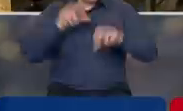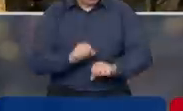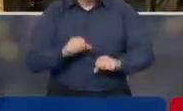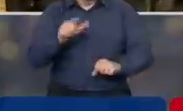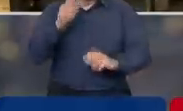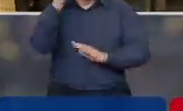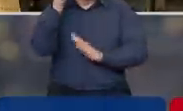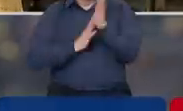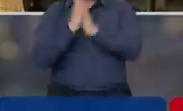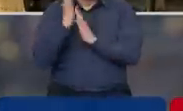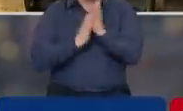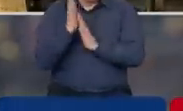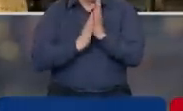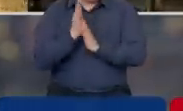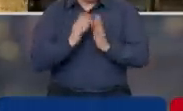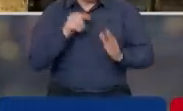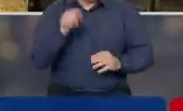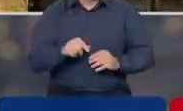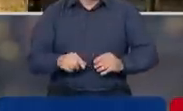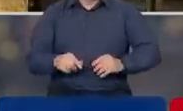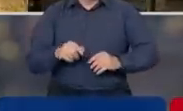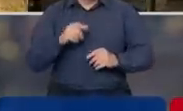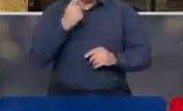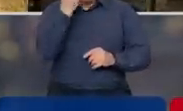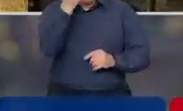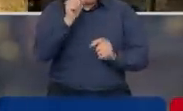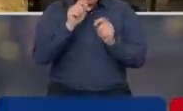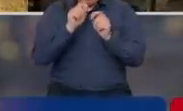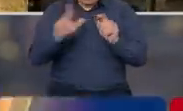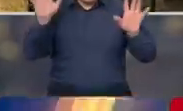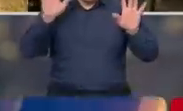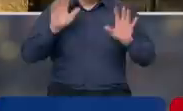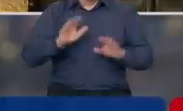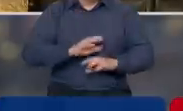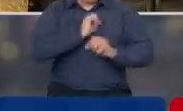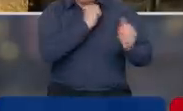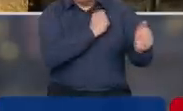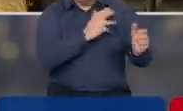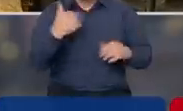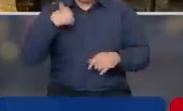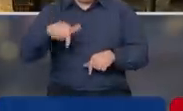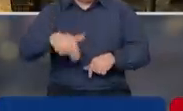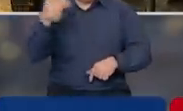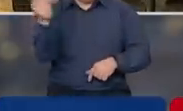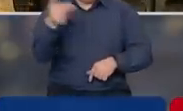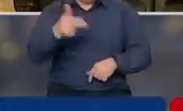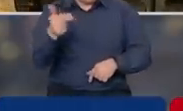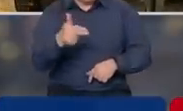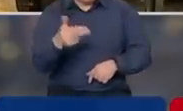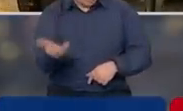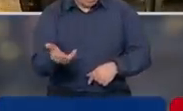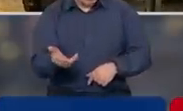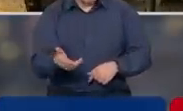lasach właśnie na tego typu obiektach niewielkie zarzewie ognia które powstało w niedzielę z dawało szanowni